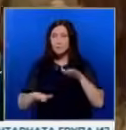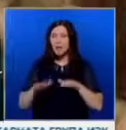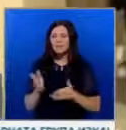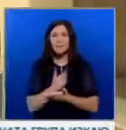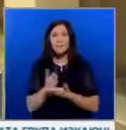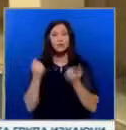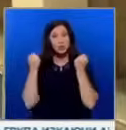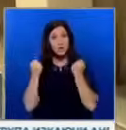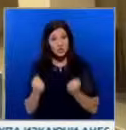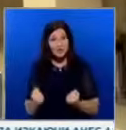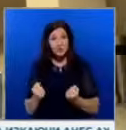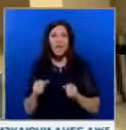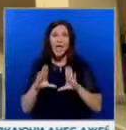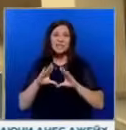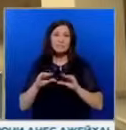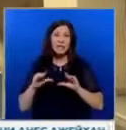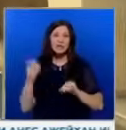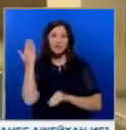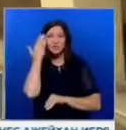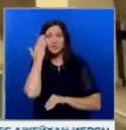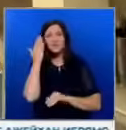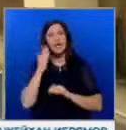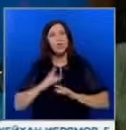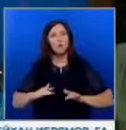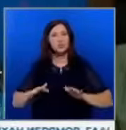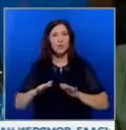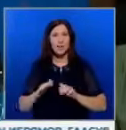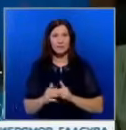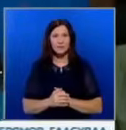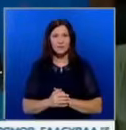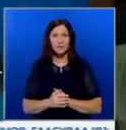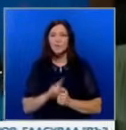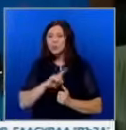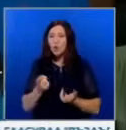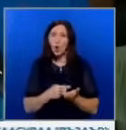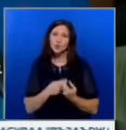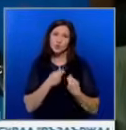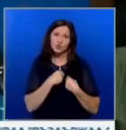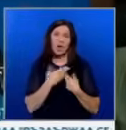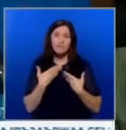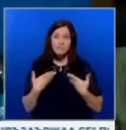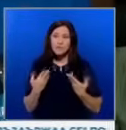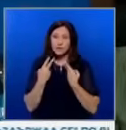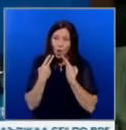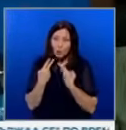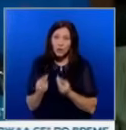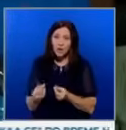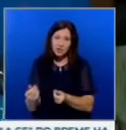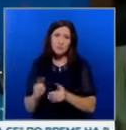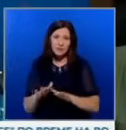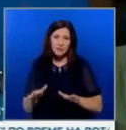между утежняващите и смекчаващите вината обстоятелства. Доколко си заслужава ние да отглеждаме децата си в